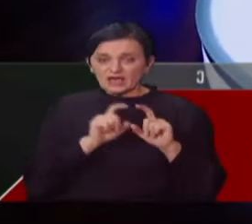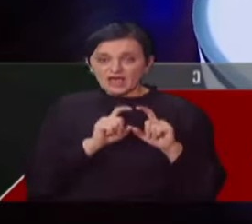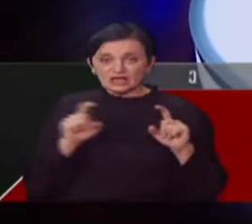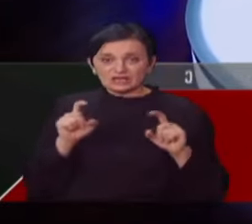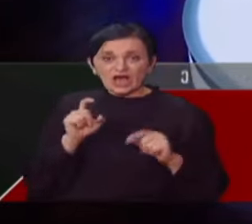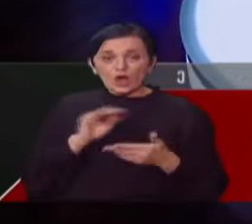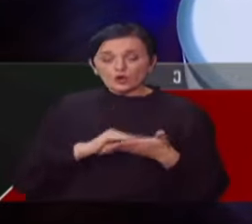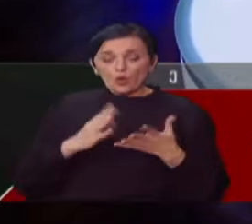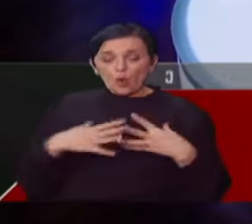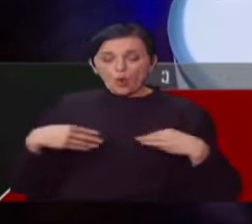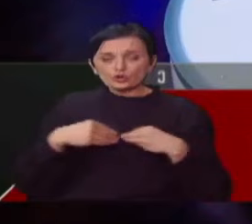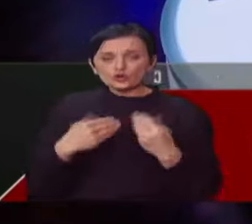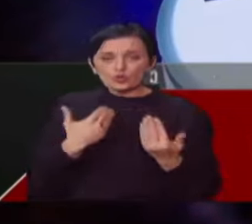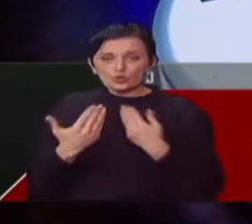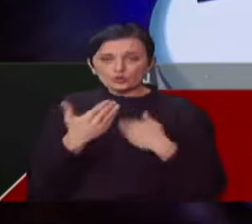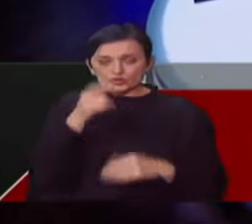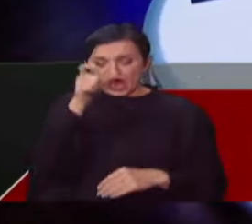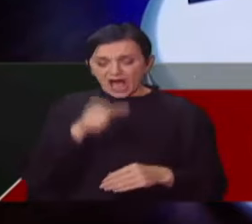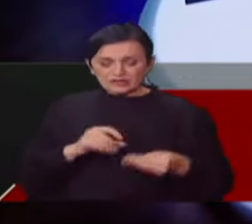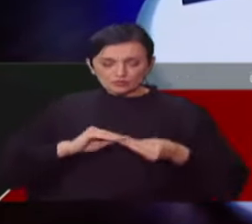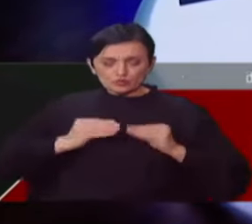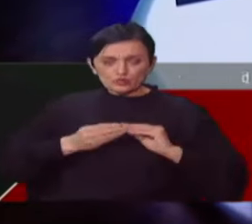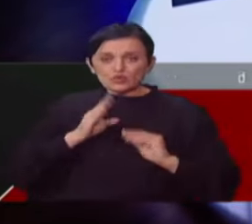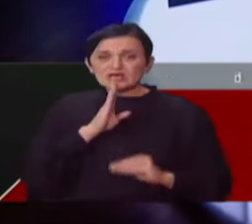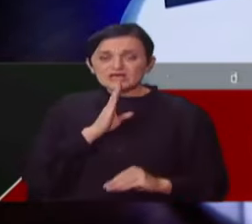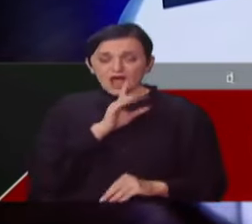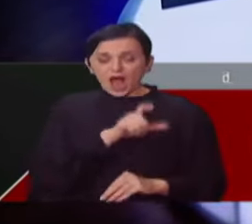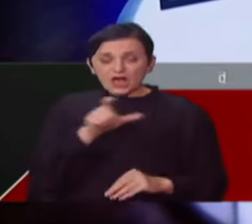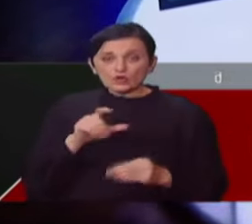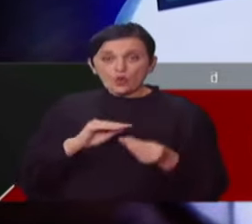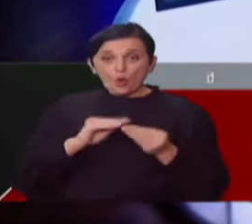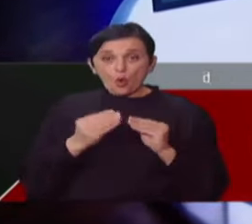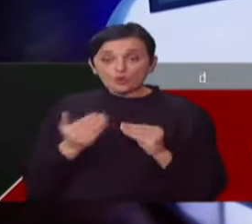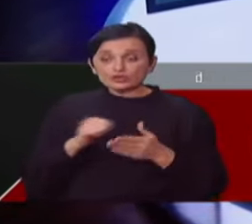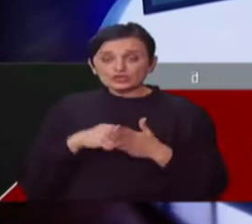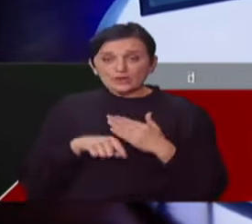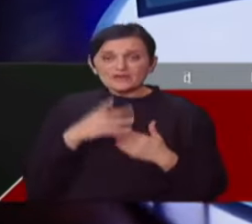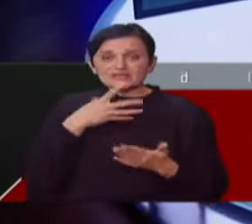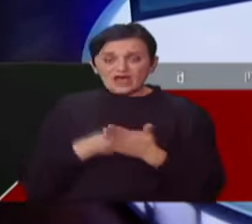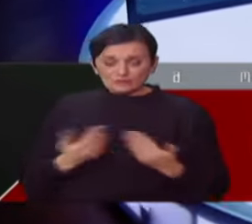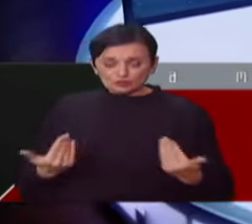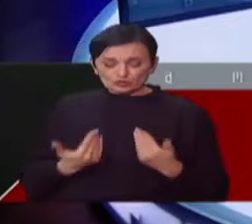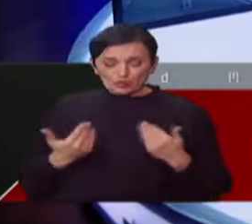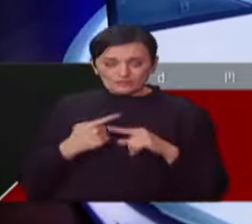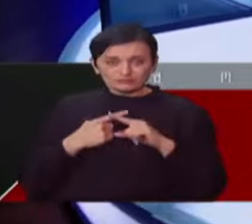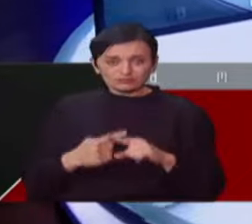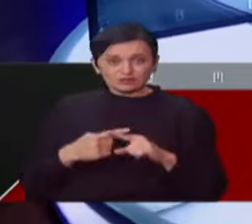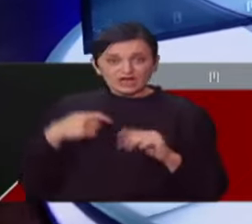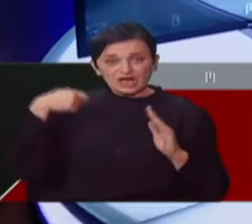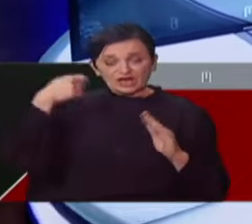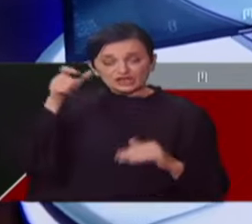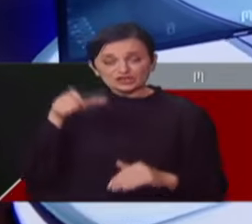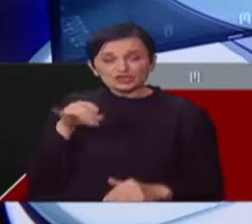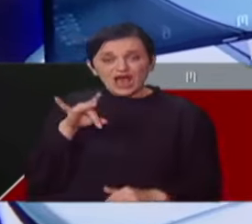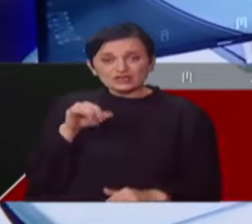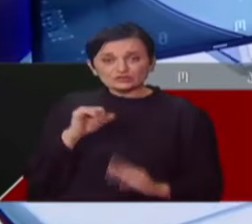Zeleris natsarmobi ojakhur urtiertobebze adamianur problemebze da im kalebze romlomats ojakhis gamo sakutari tskhovreba datmes. Regizorma David